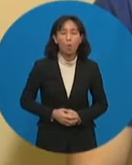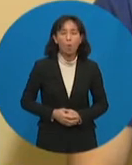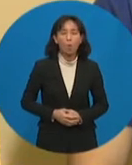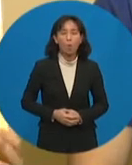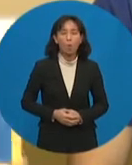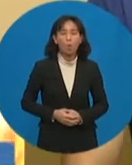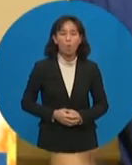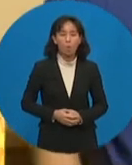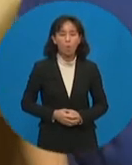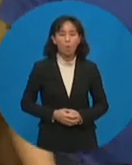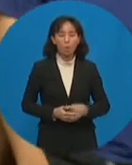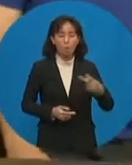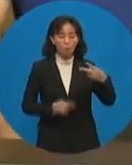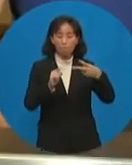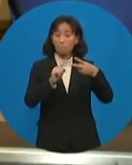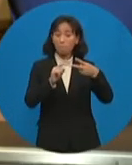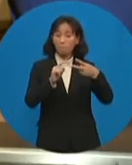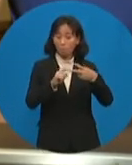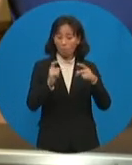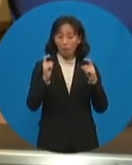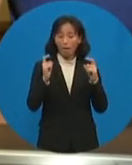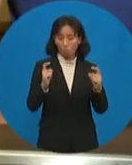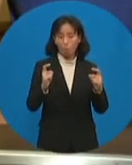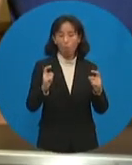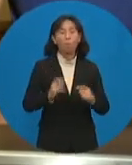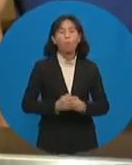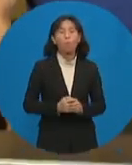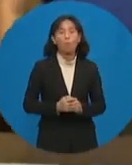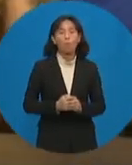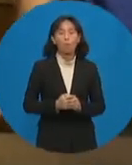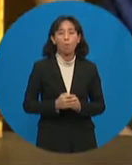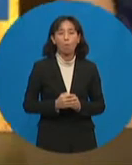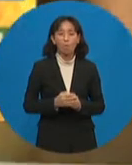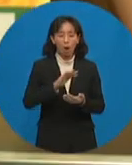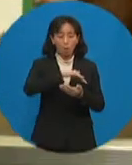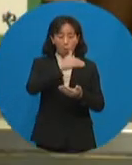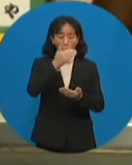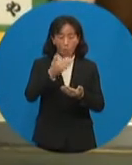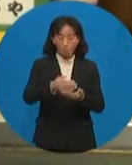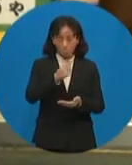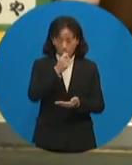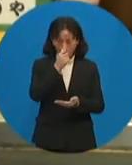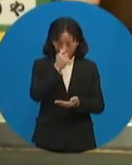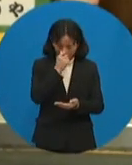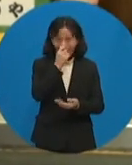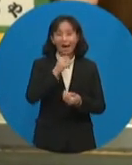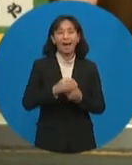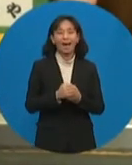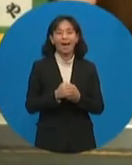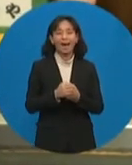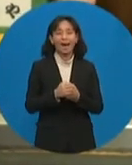それでは2つ目の荒川もんじゃワードです。ボリューム満点、こだわりの〇〇〇が